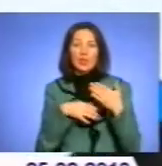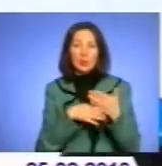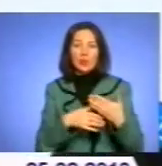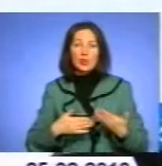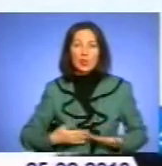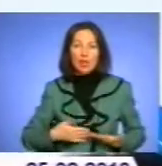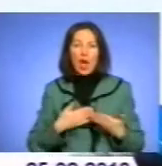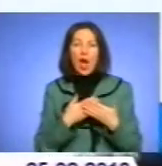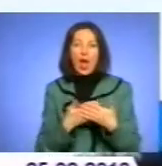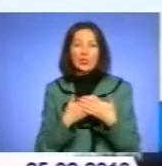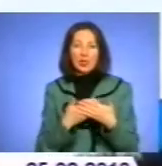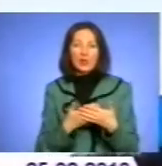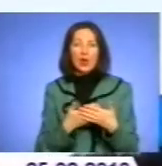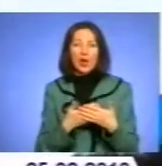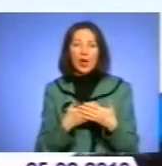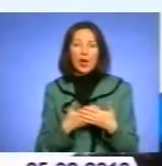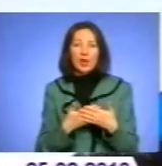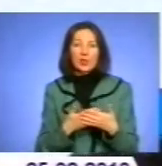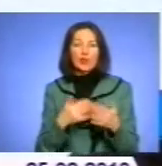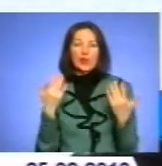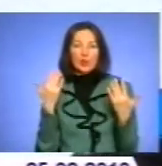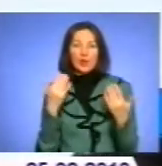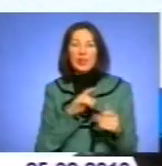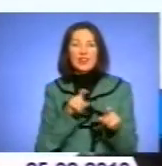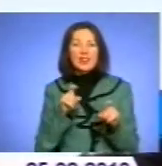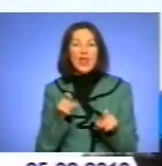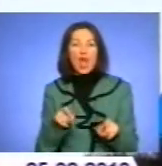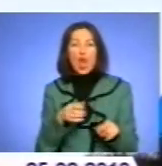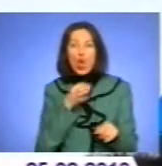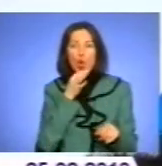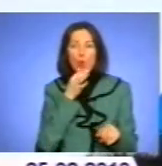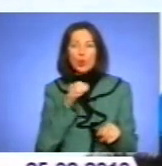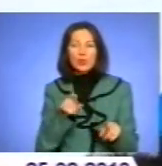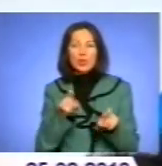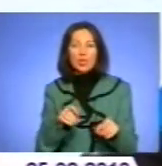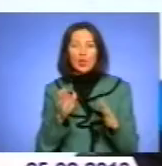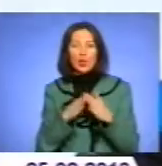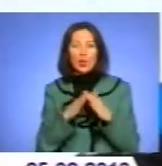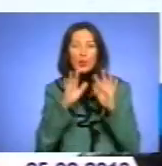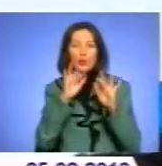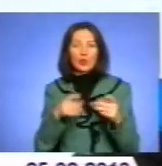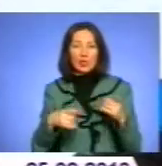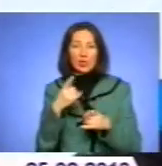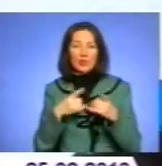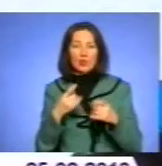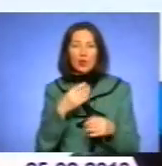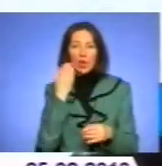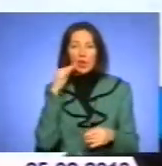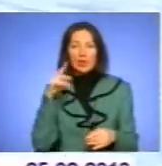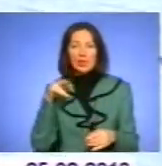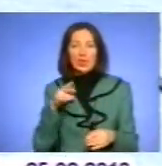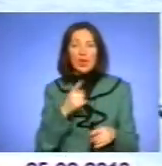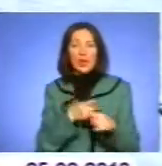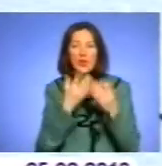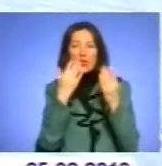активно відпочиваєш? Так. Я не люблю сидіти вдома за комп'ютером або за телевізором, краще піти на півдня погуляти.